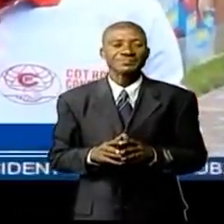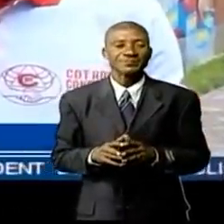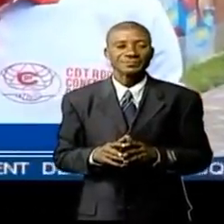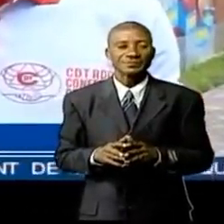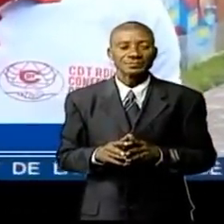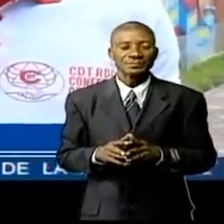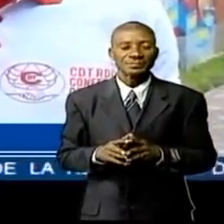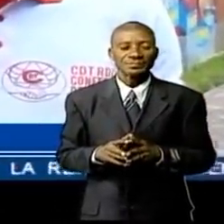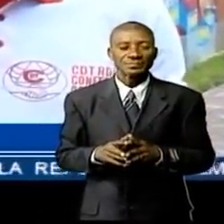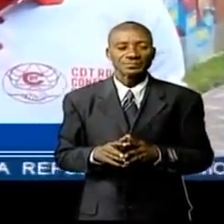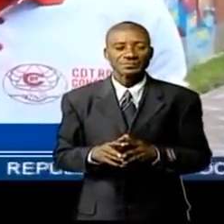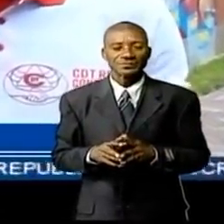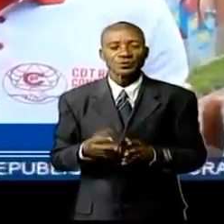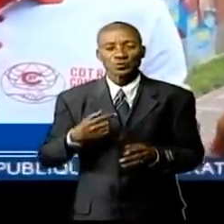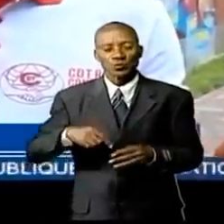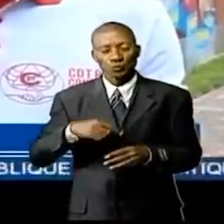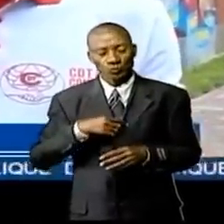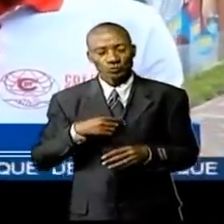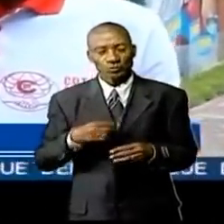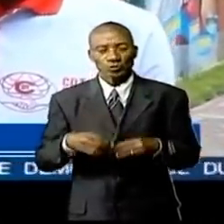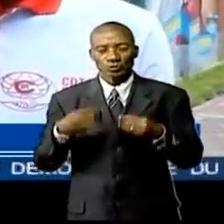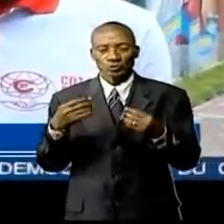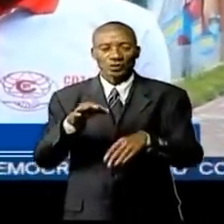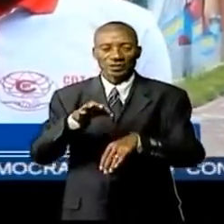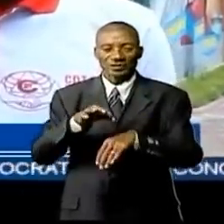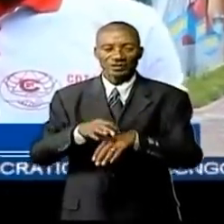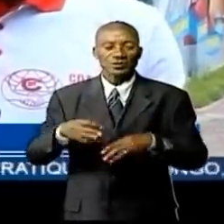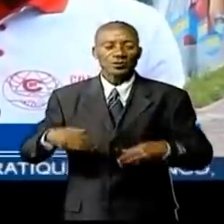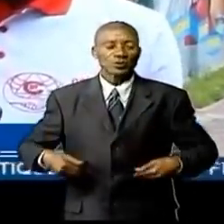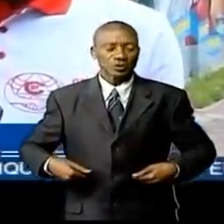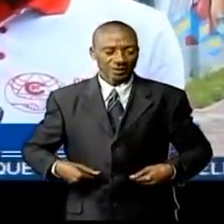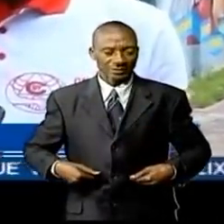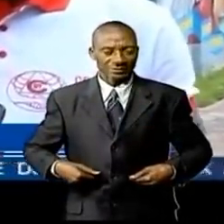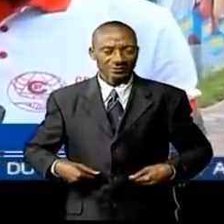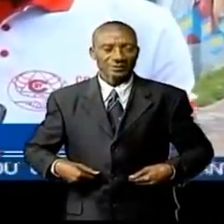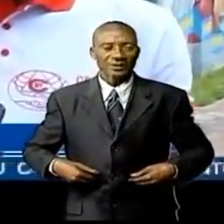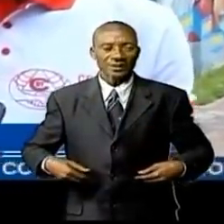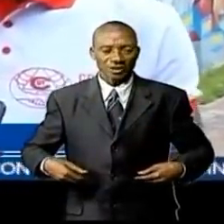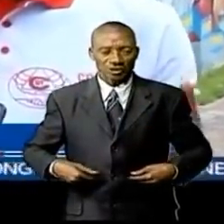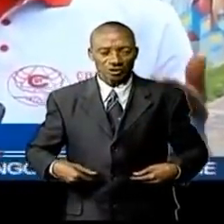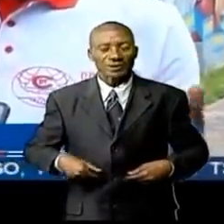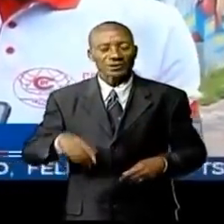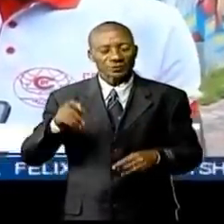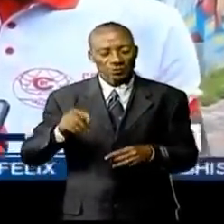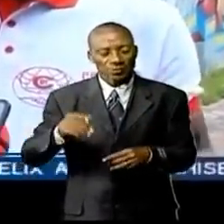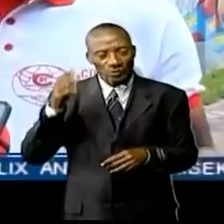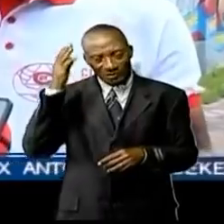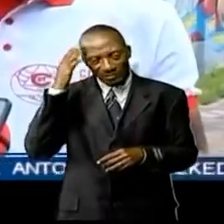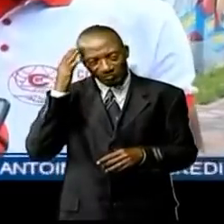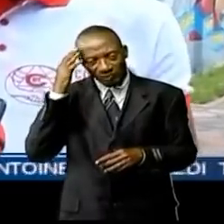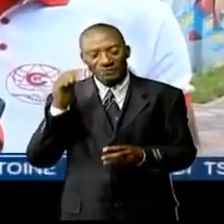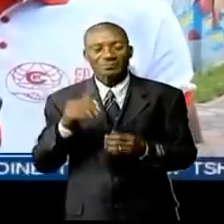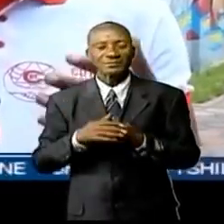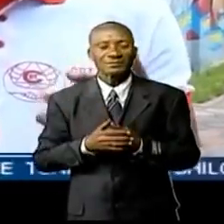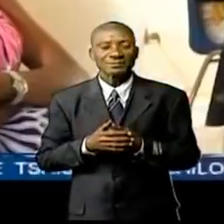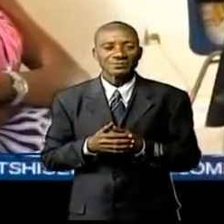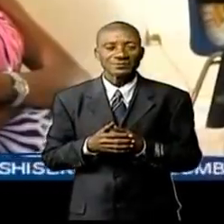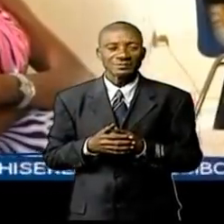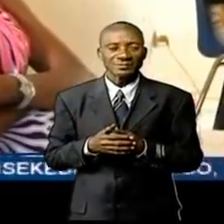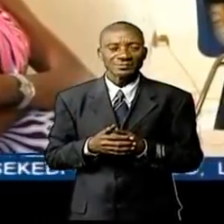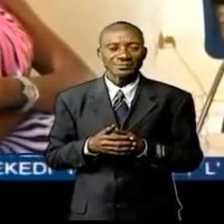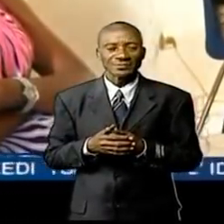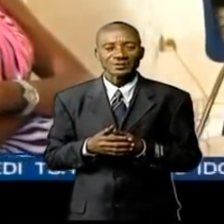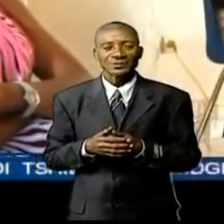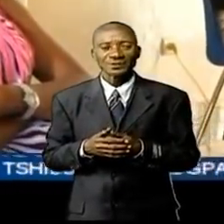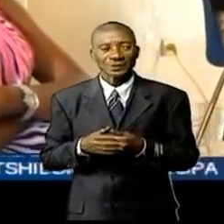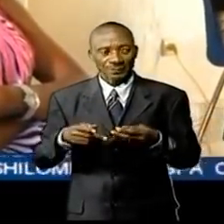donnons cette occasion aux jeunes. Ils vont concevoir un logiciel qui permet justement que lorsque tu te sens en